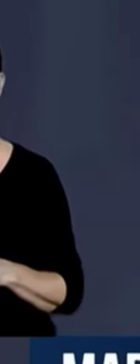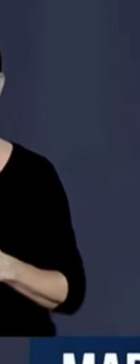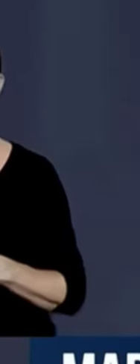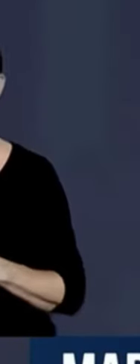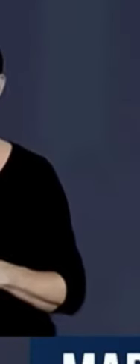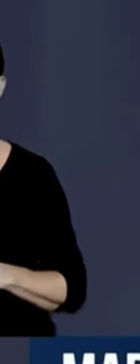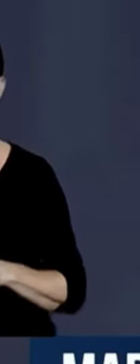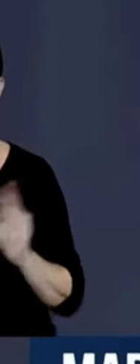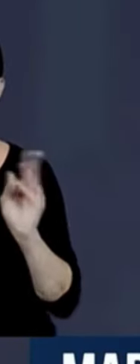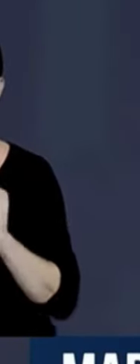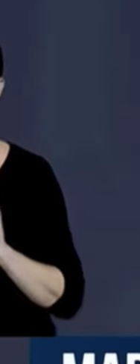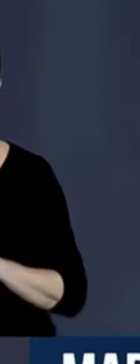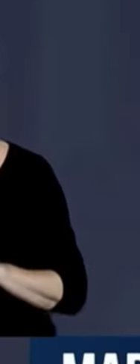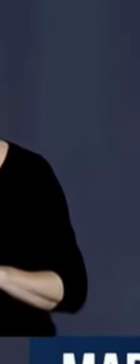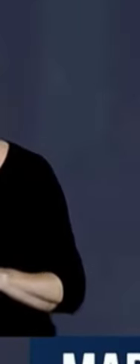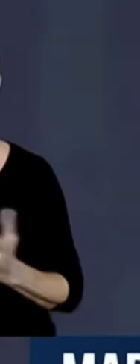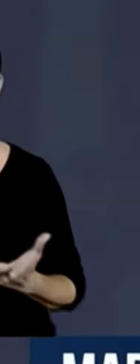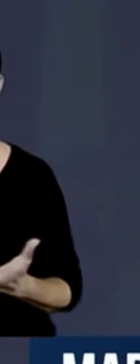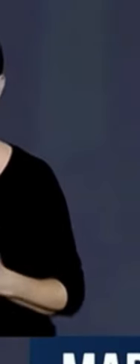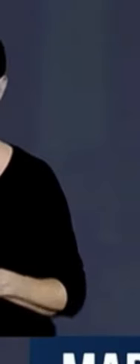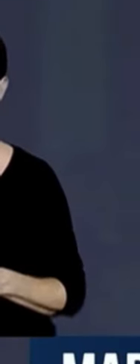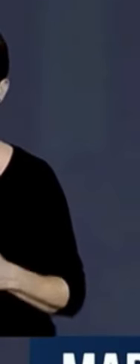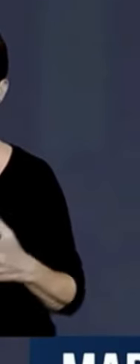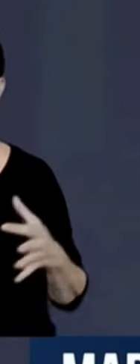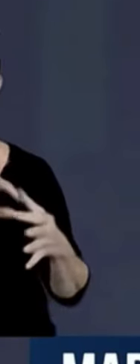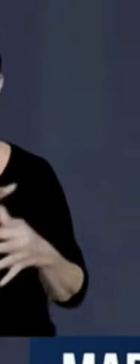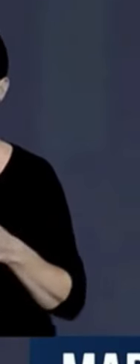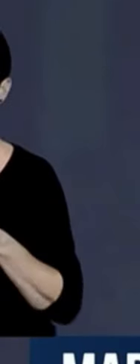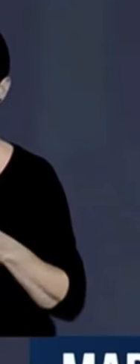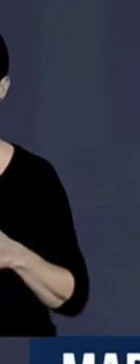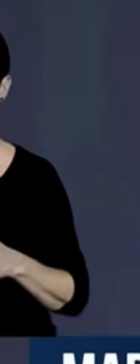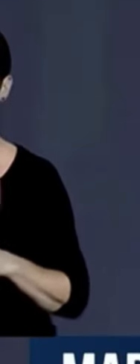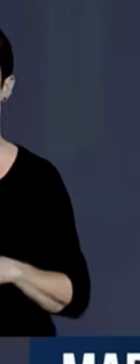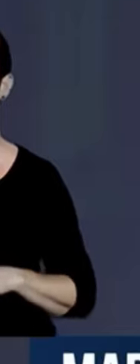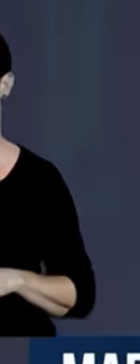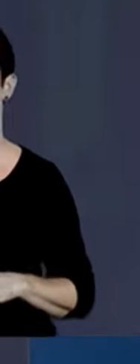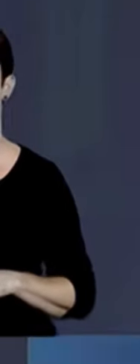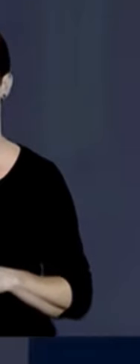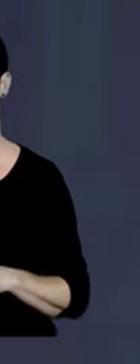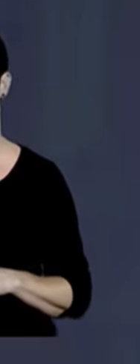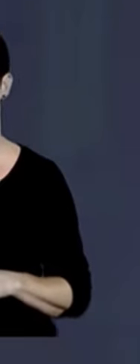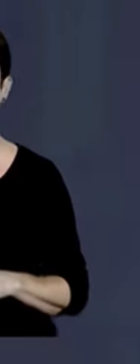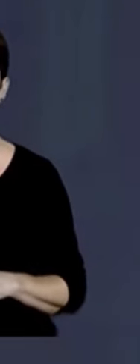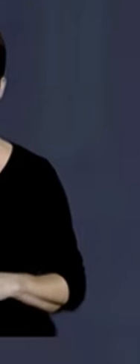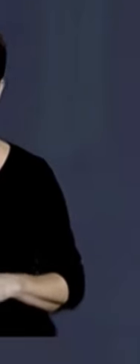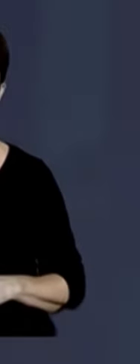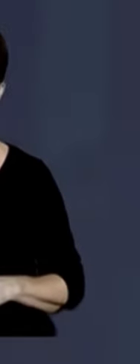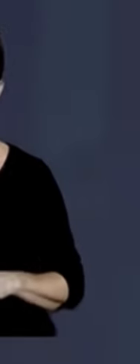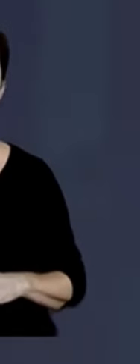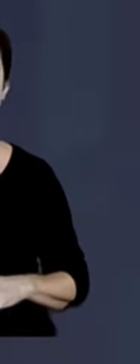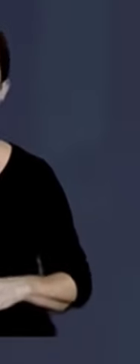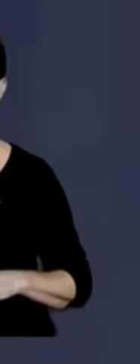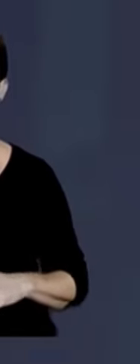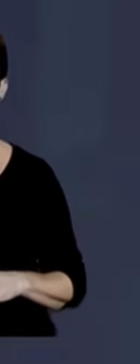Natomiast ja, trzymając się konwencji tutaj wypowiedzi pana posła, no ja słyszałem jedną z posłanek Platformy Obywatelskiej, która na